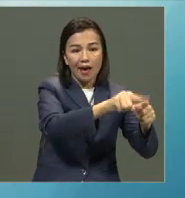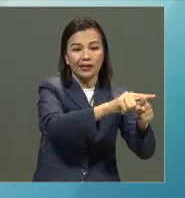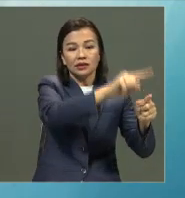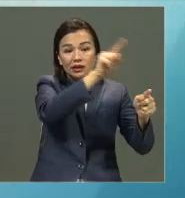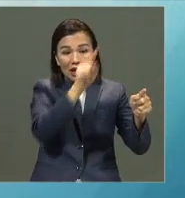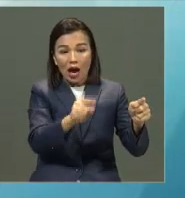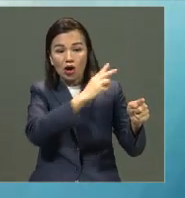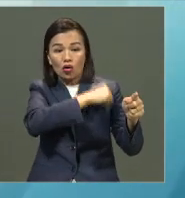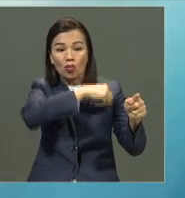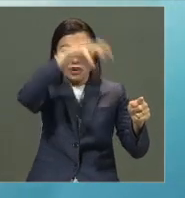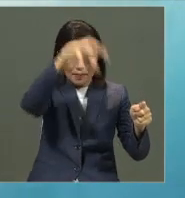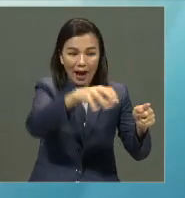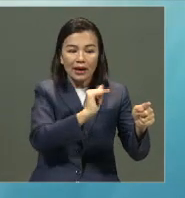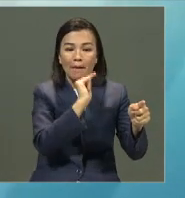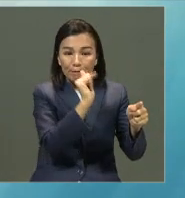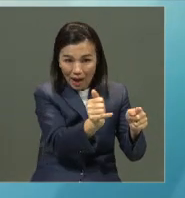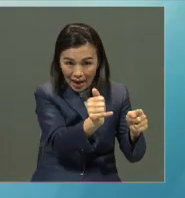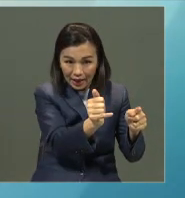ตัวสแกนโรงพยาบาลอีกแห่งหนึ่งเป็นแห่งที่2